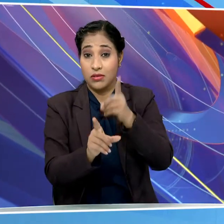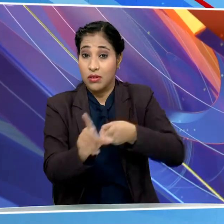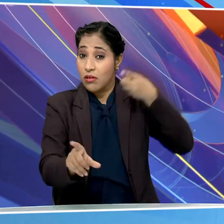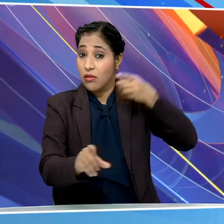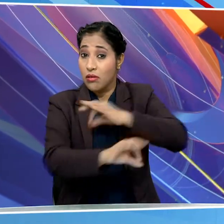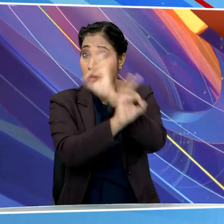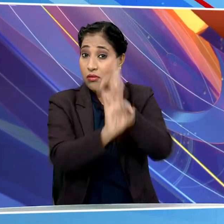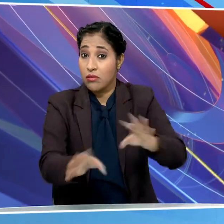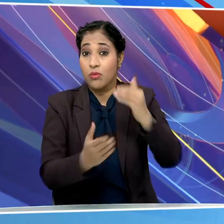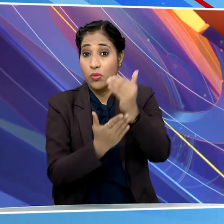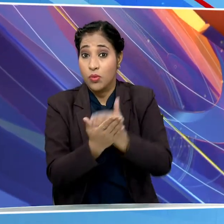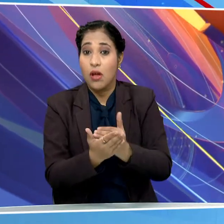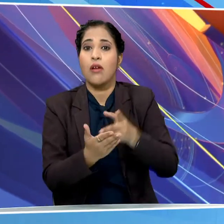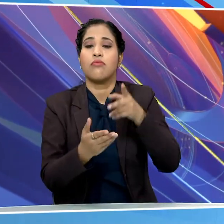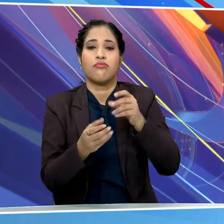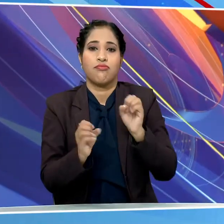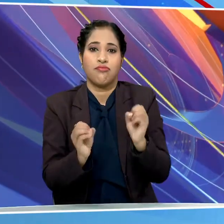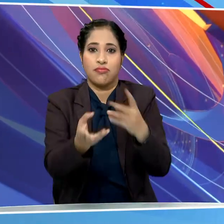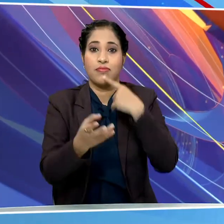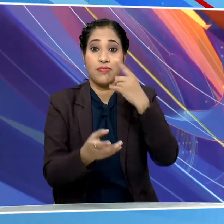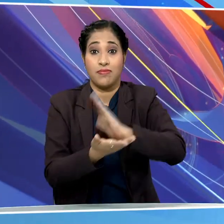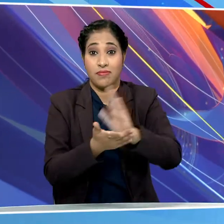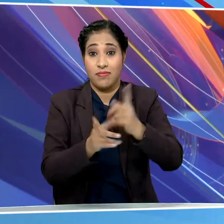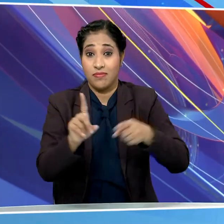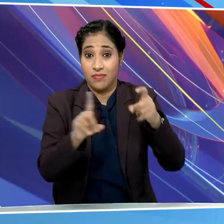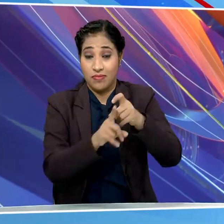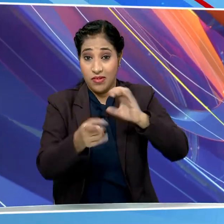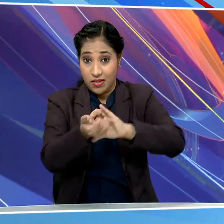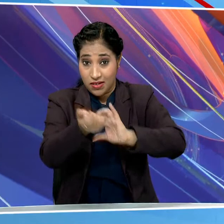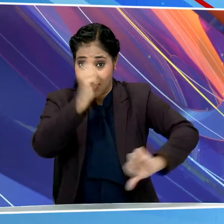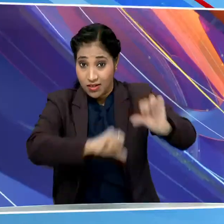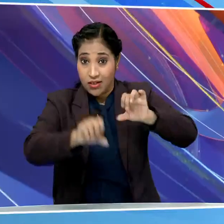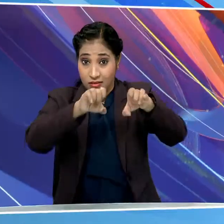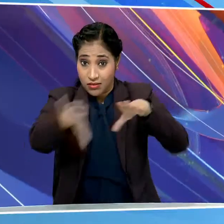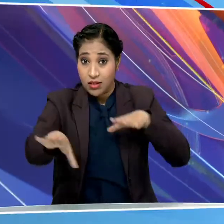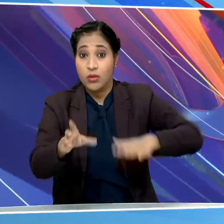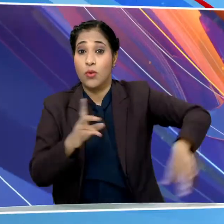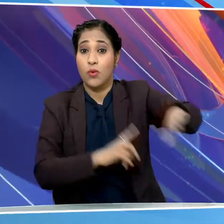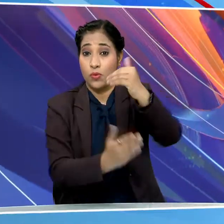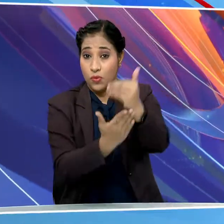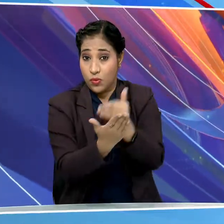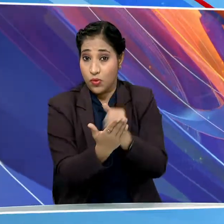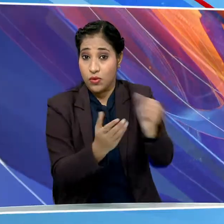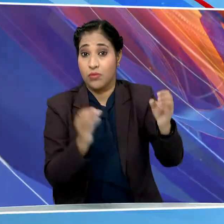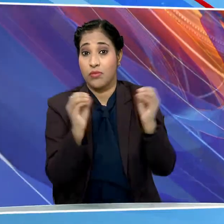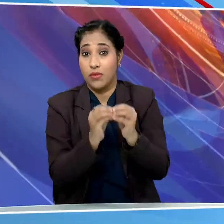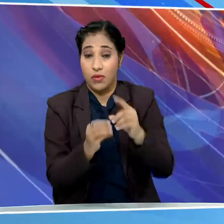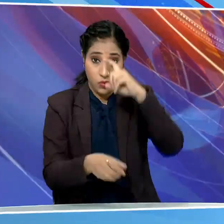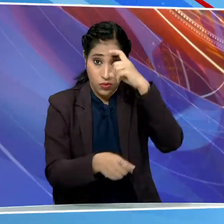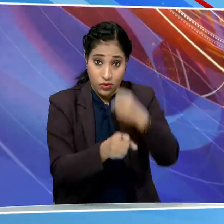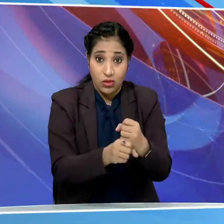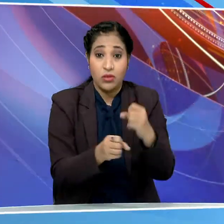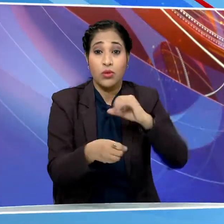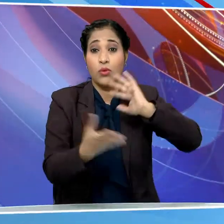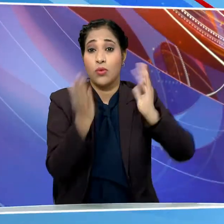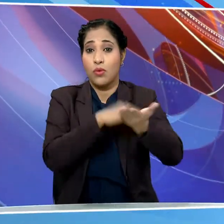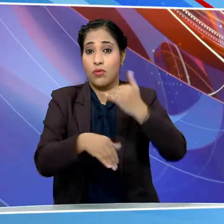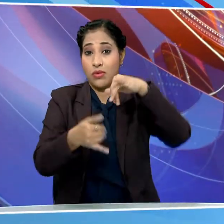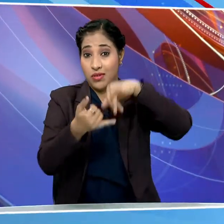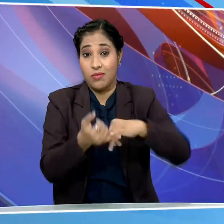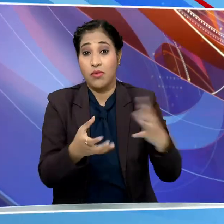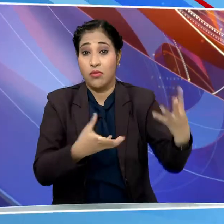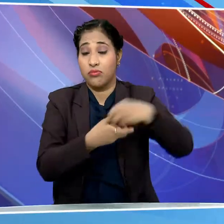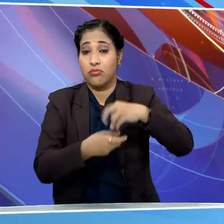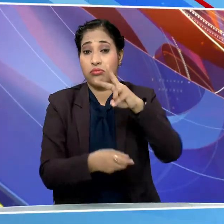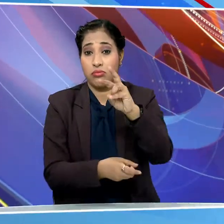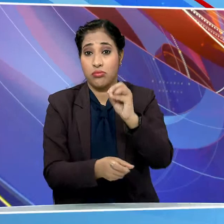મે ઉસકા શુભારંભ કિયા। અહેમદાબાદ કી સાયન્સ સિટી મે આયોજિત યે સમારોહ વાઇબ્રન્ટ ગુજરાત ગ્લોબલ સમિટ કે 20